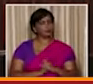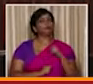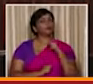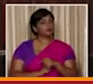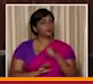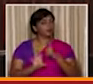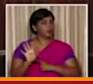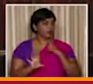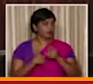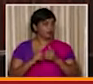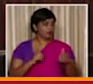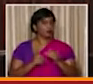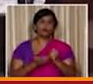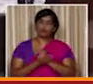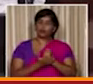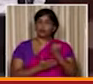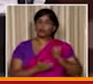මේ වසරේ සිට සියලු